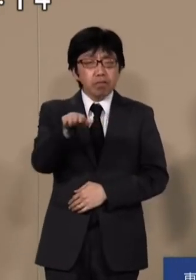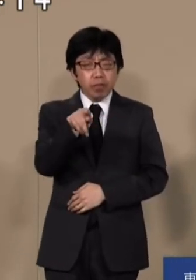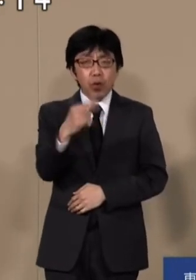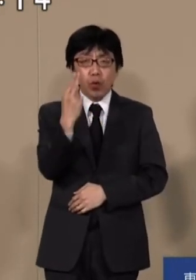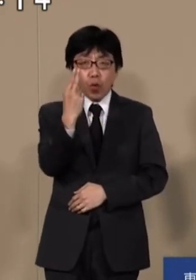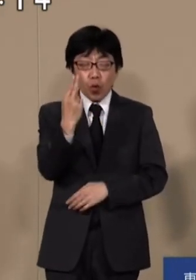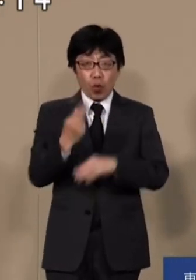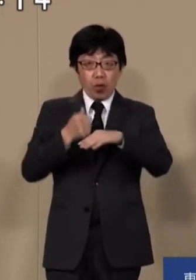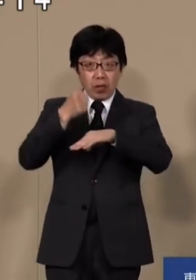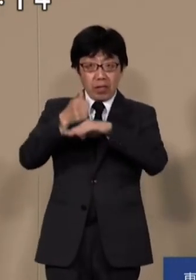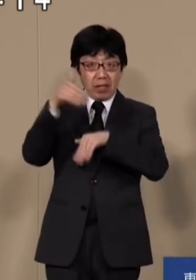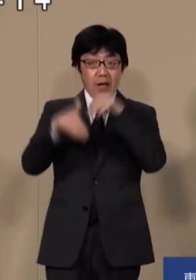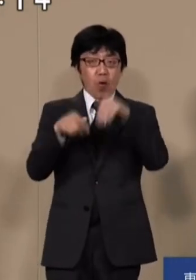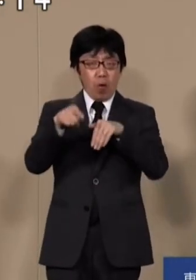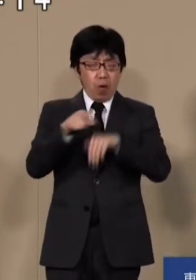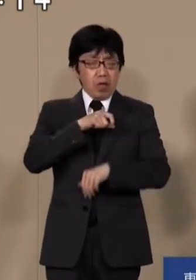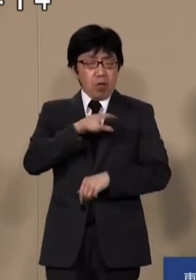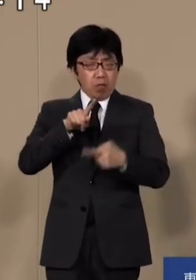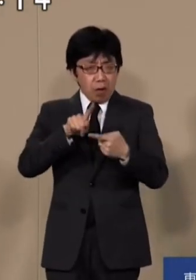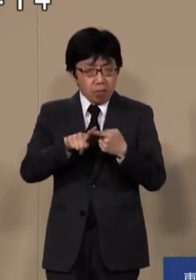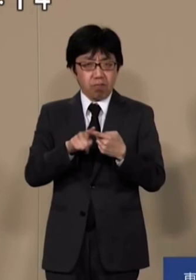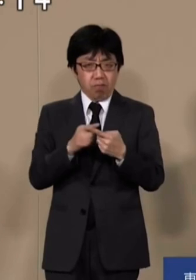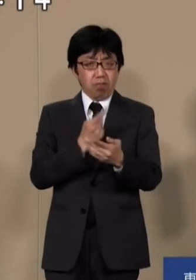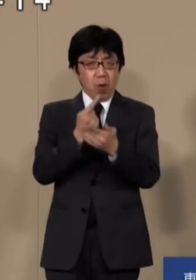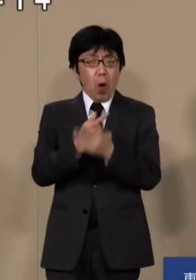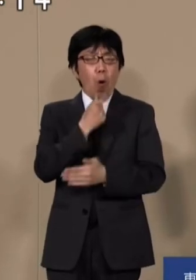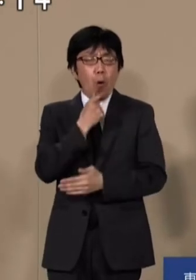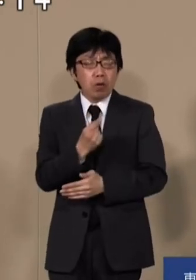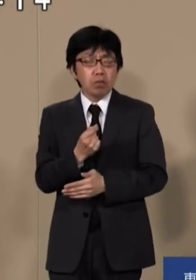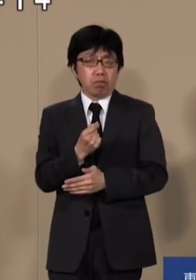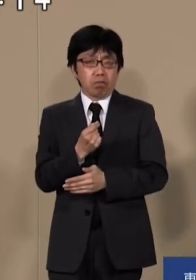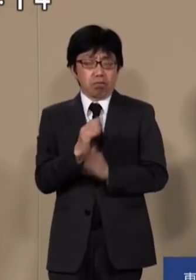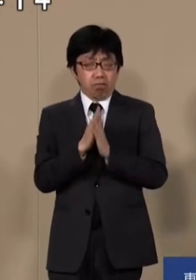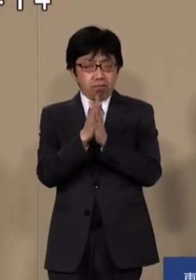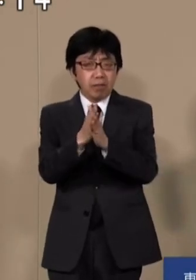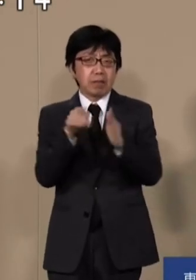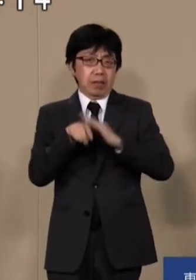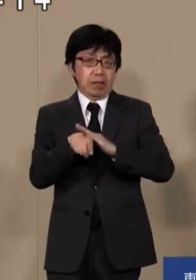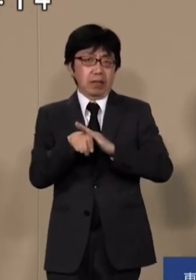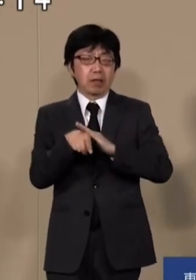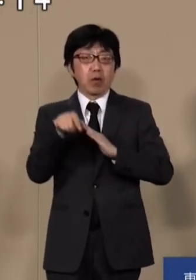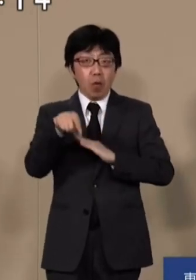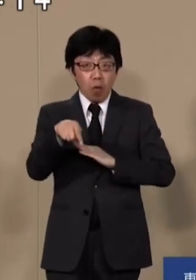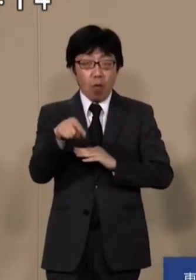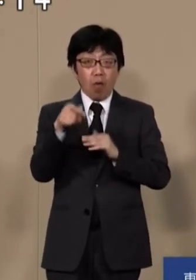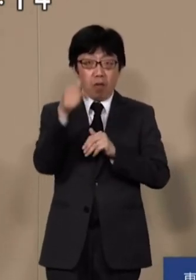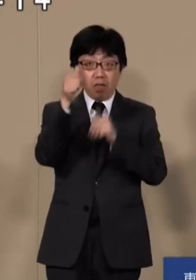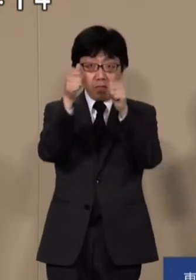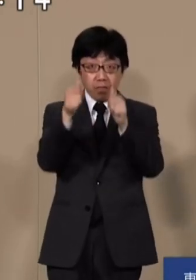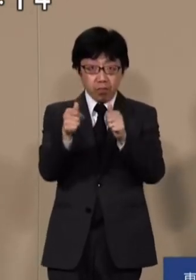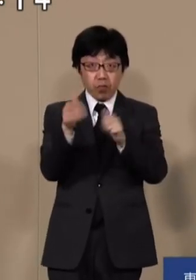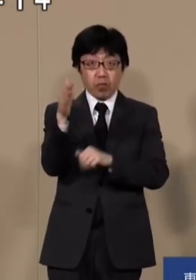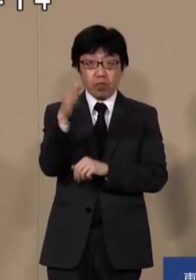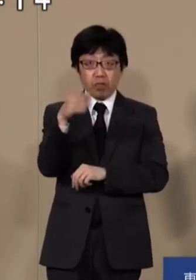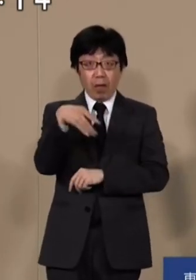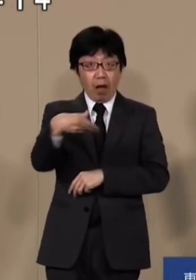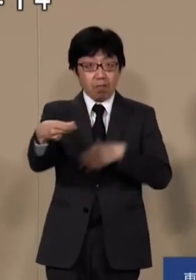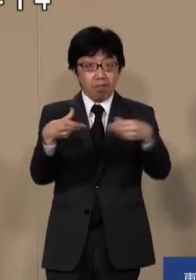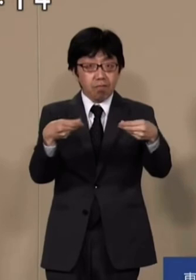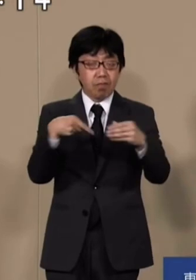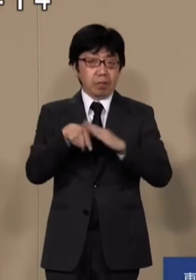都知事選挙に積極的に参加していただきたいという思いからこの掲示板スペースを広く解放して